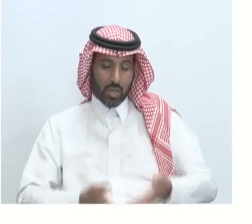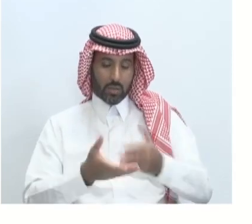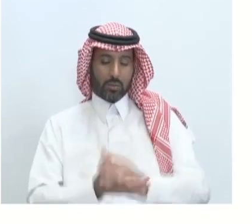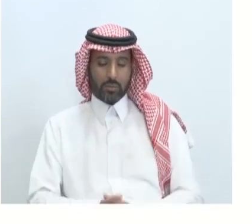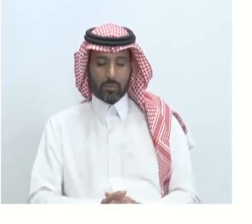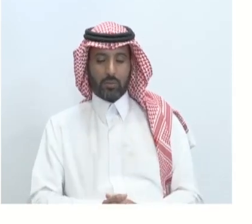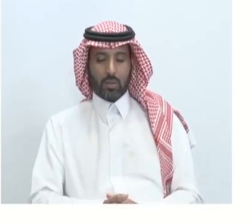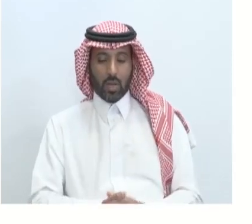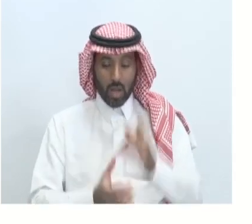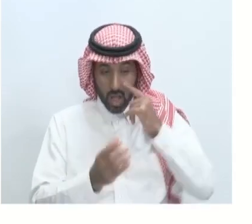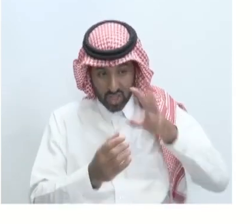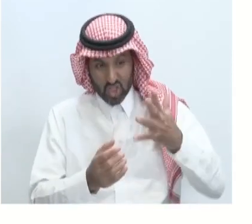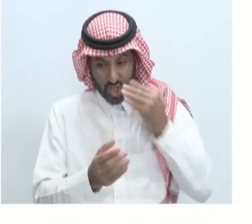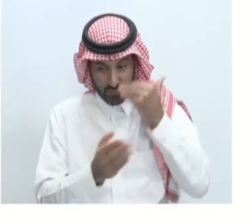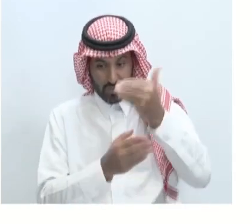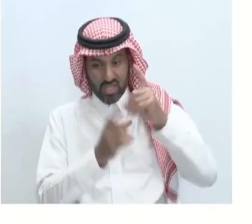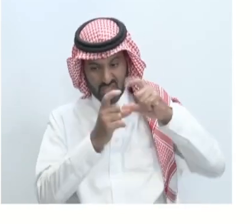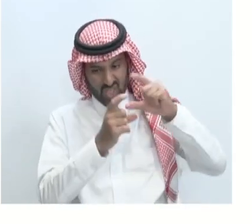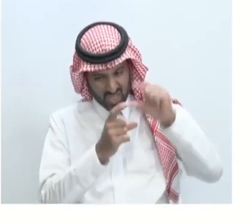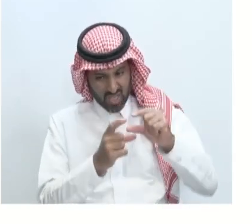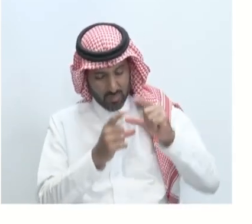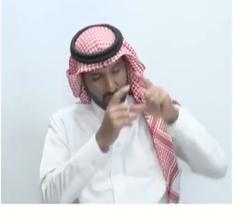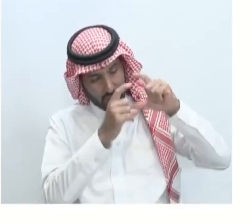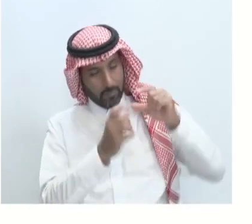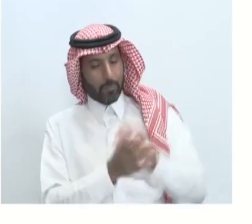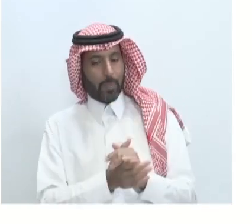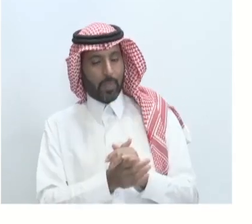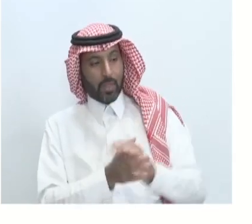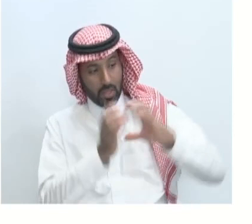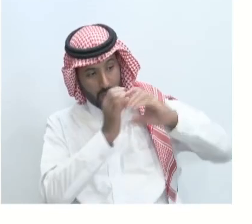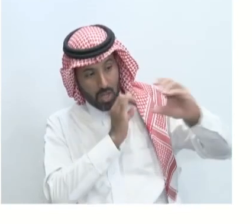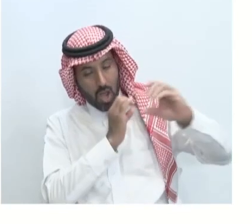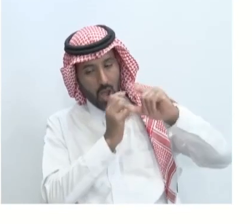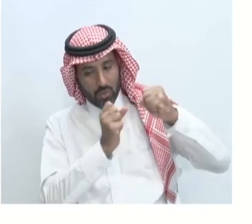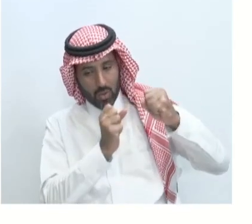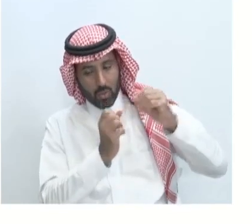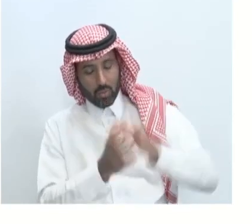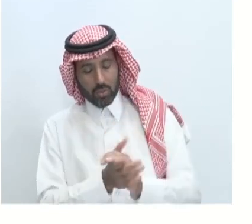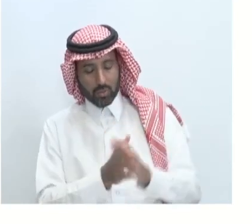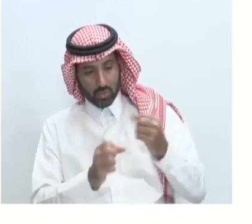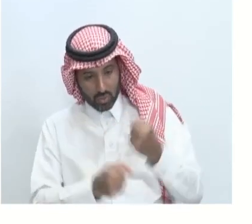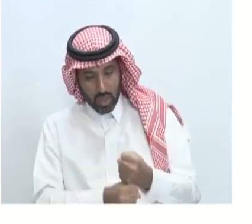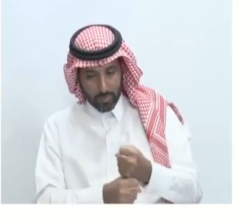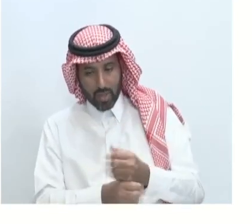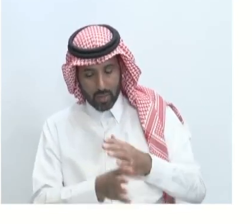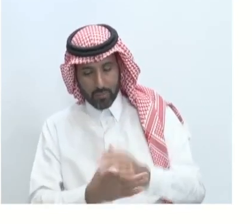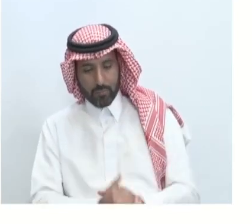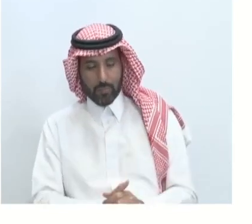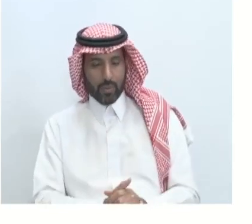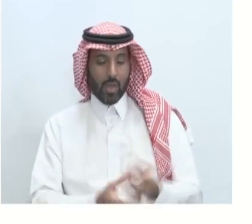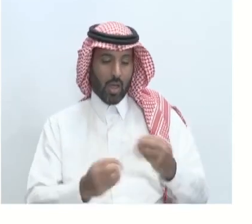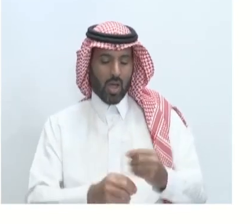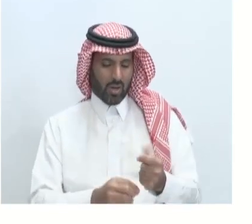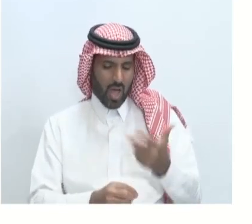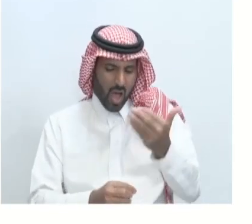التلسكوبات الحديثه بصغر الحجم وانها اكثر صلابه واستقرارا كما انها